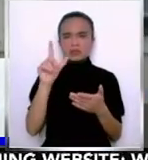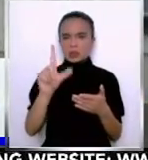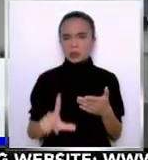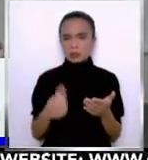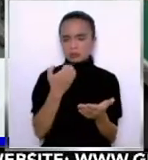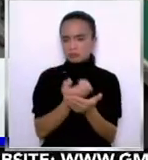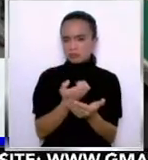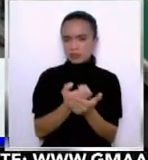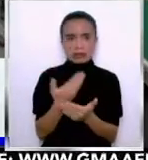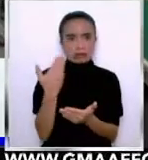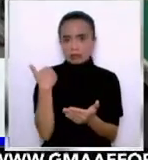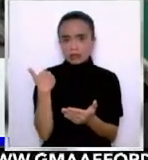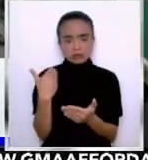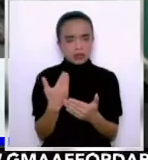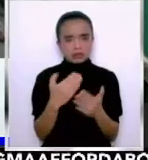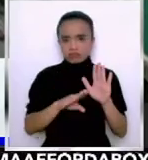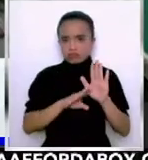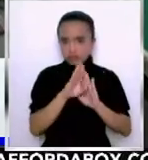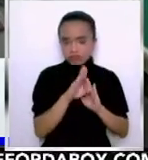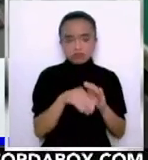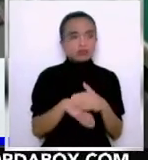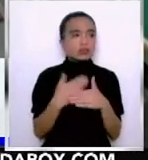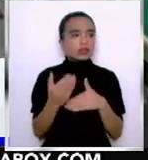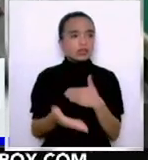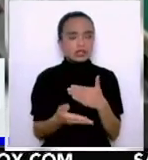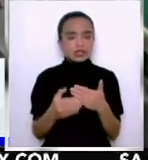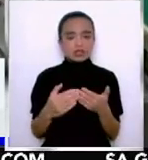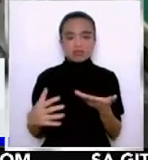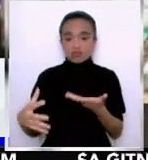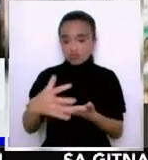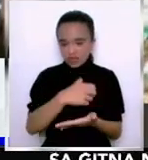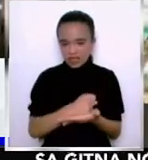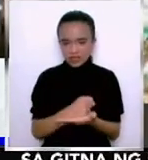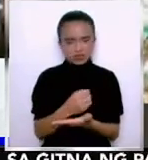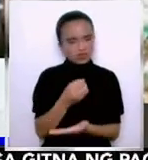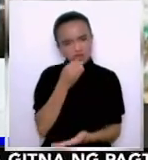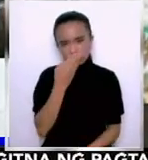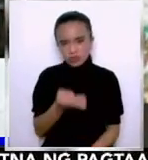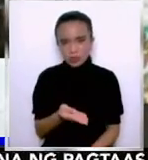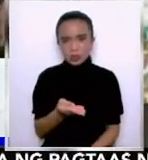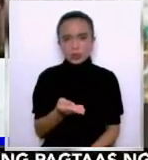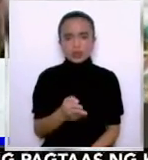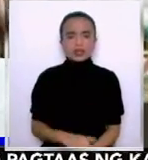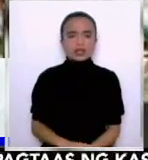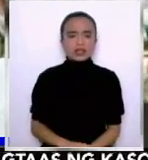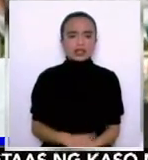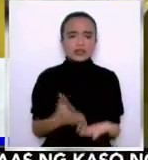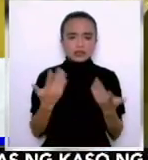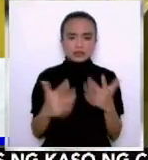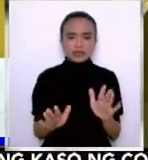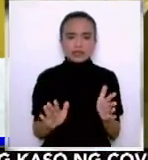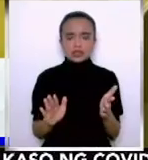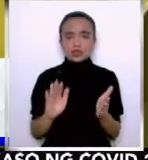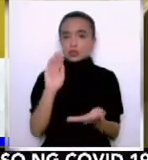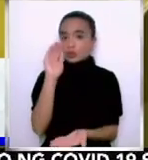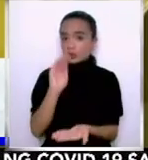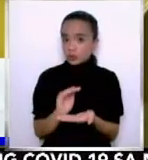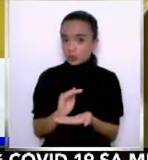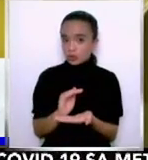nakarecover. Pangalawa, mababa yung collection at saka na-reduce na rin yung mga